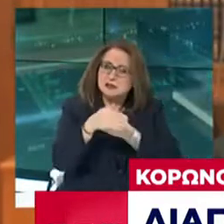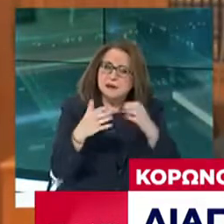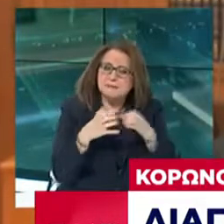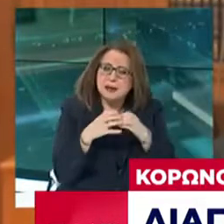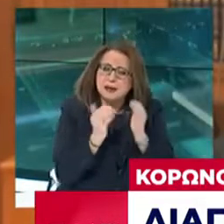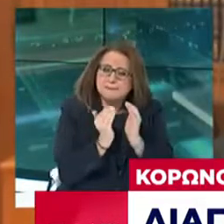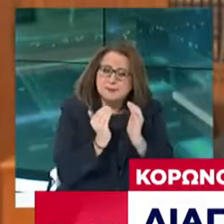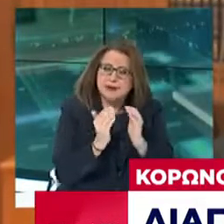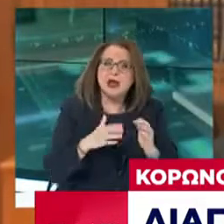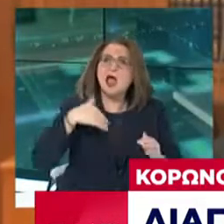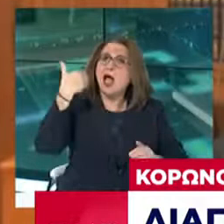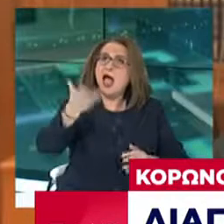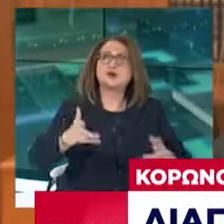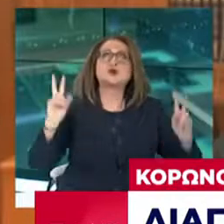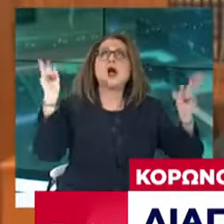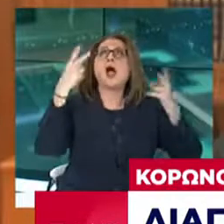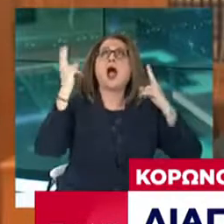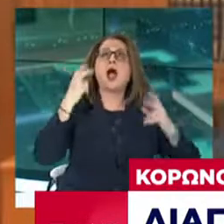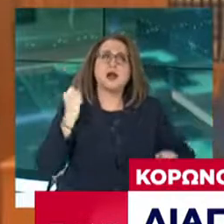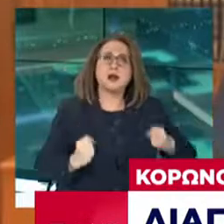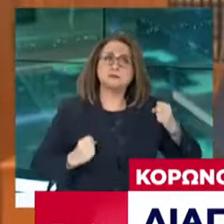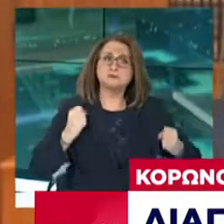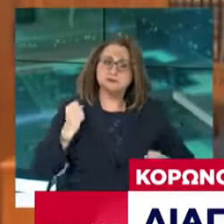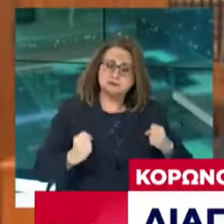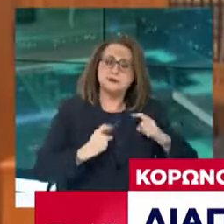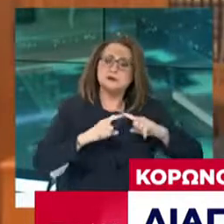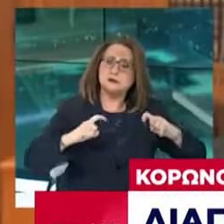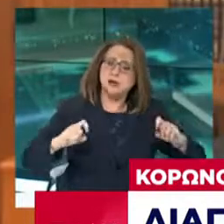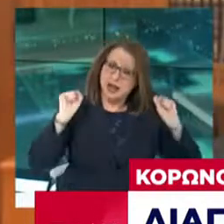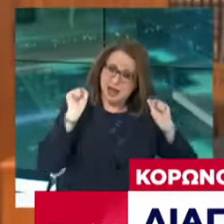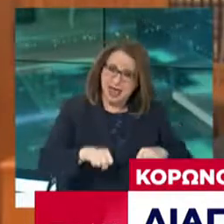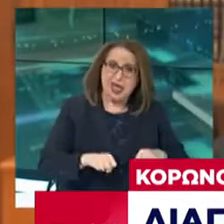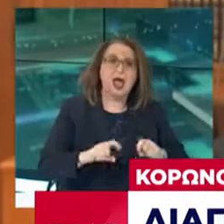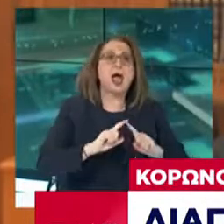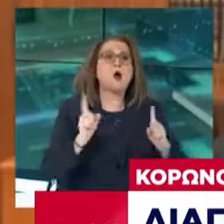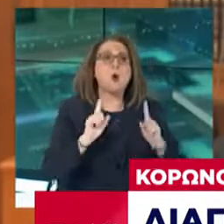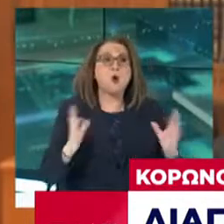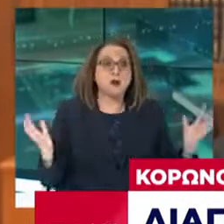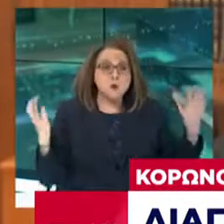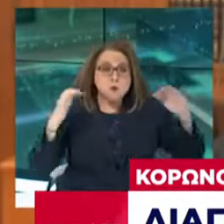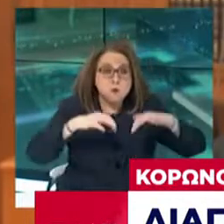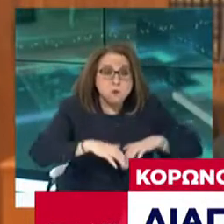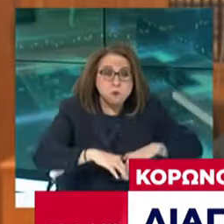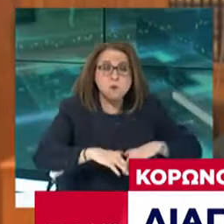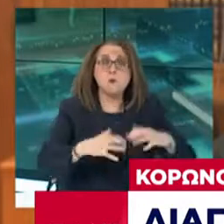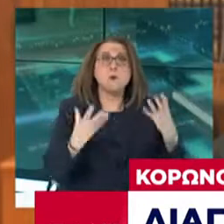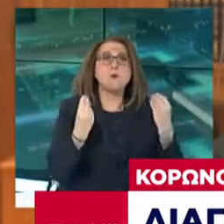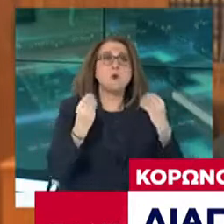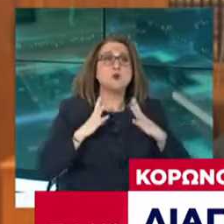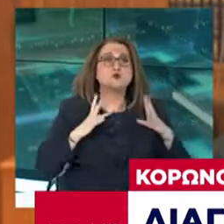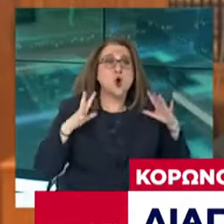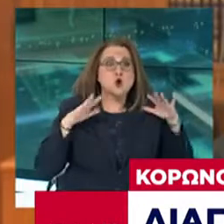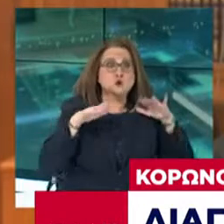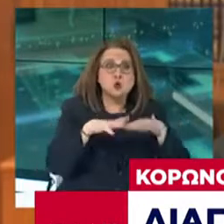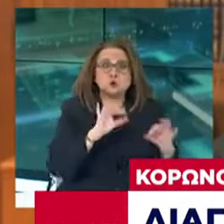άθληση σε εξωτερικούς χώρους είναι η καλύτερη συμβουλή που μπορώ να σας δώσω. Αποφύγετε χώρους με μεγάλο συνωστισμό